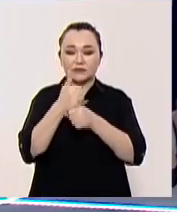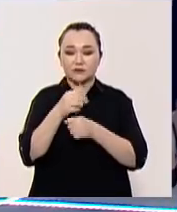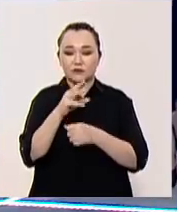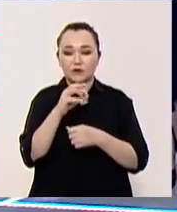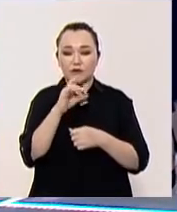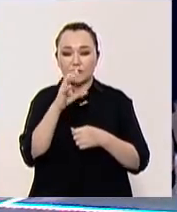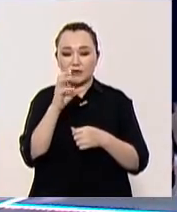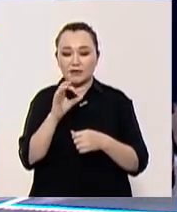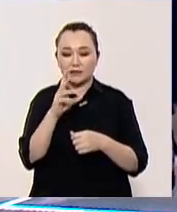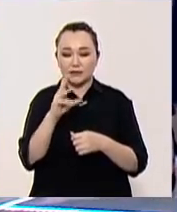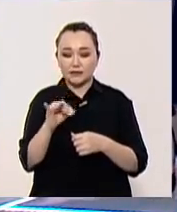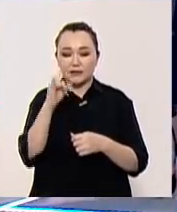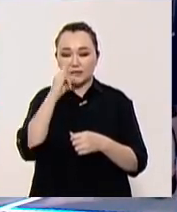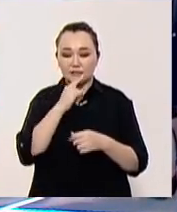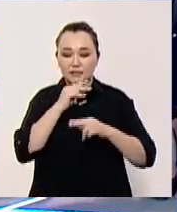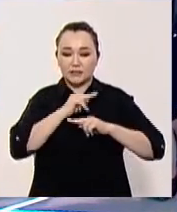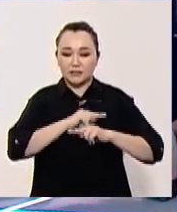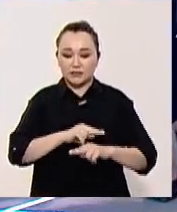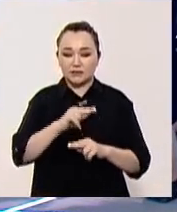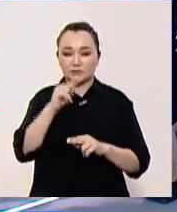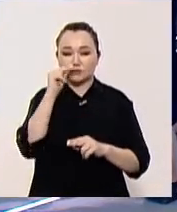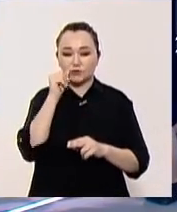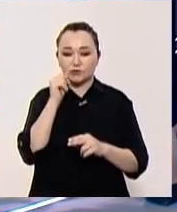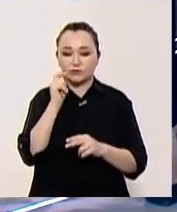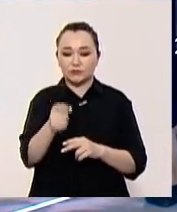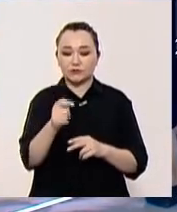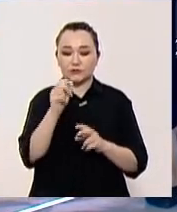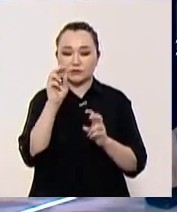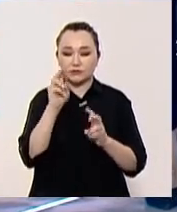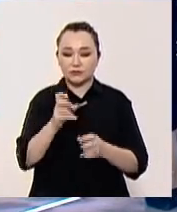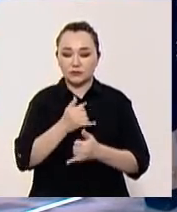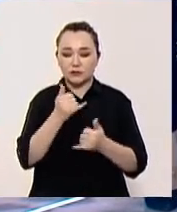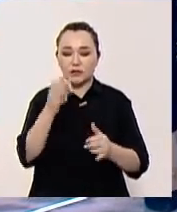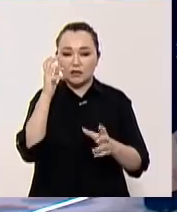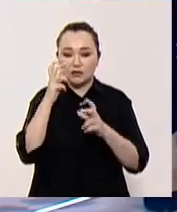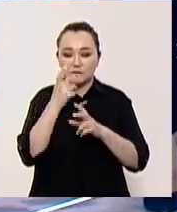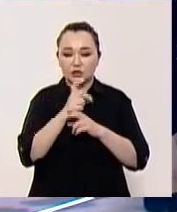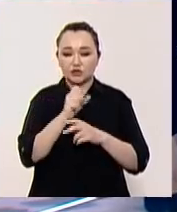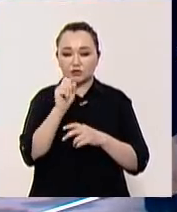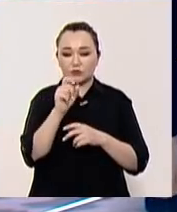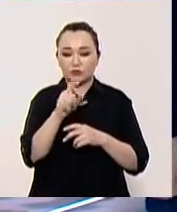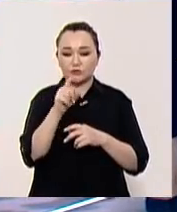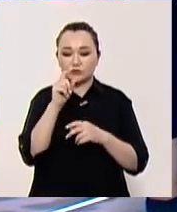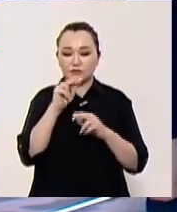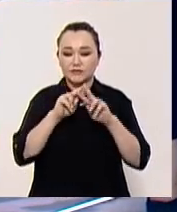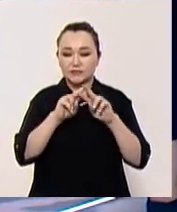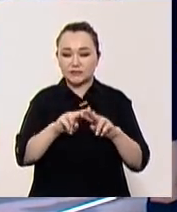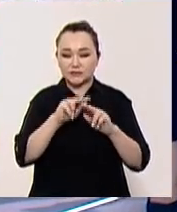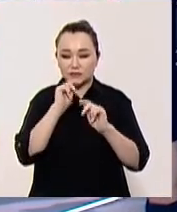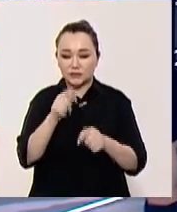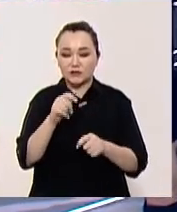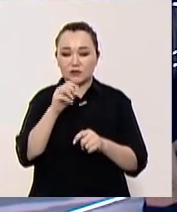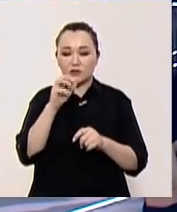Төрегелді Шармановқа Қазақстанның еңбек ері атағы берілді. Әрі академикке алтын жұлдыз ерекшелік белгісімен қоса